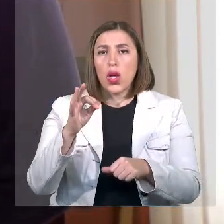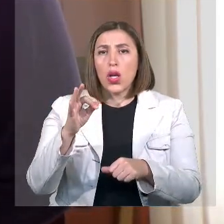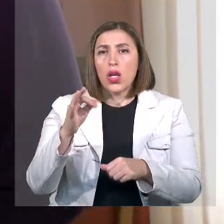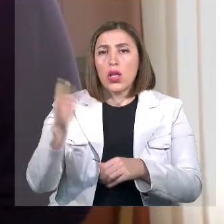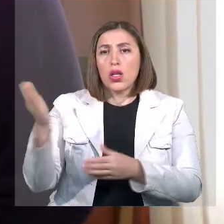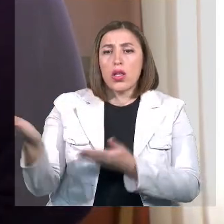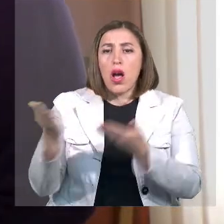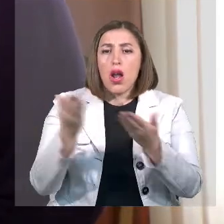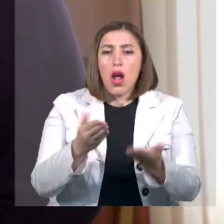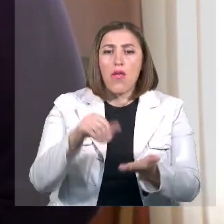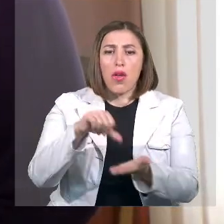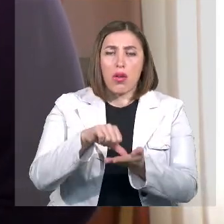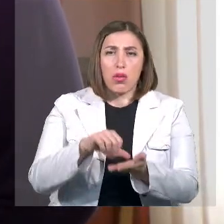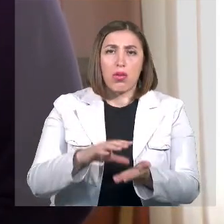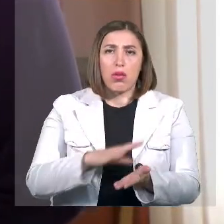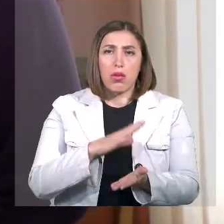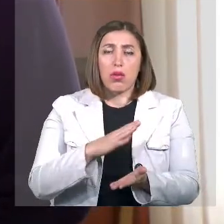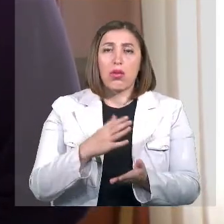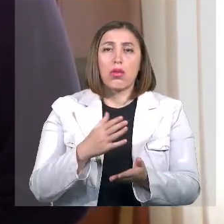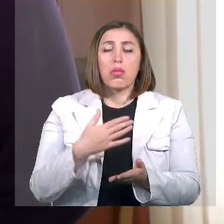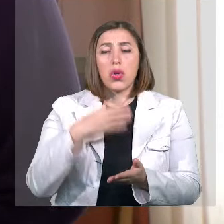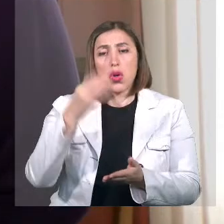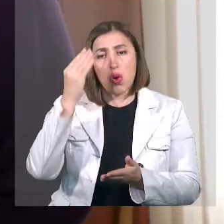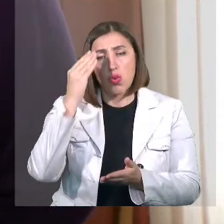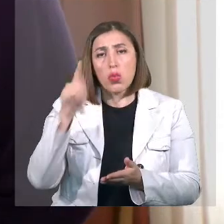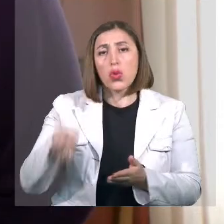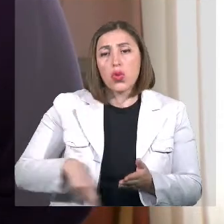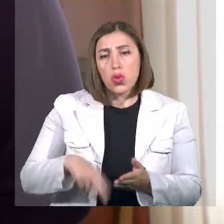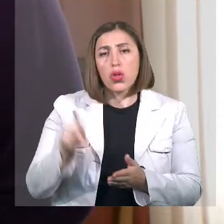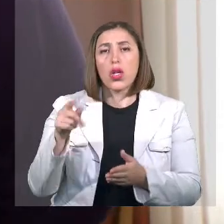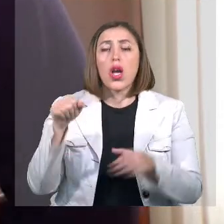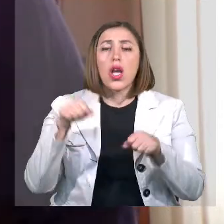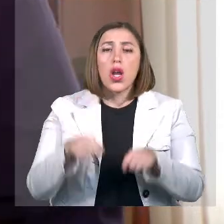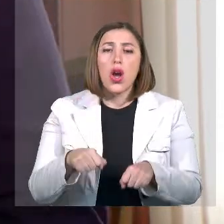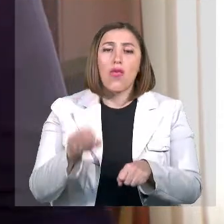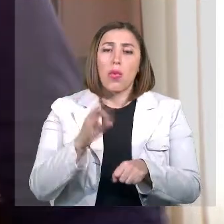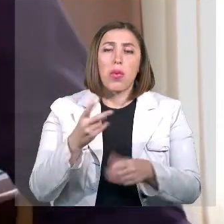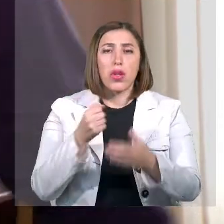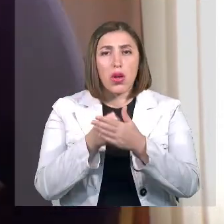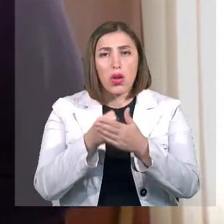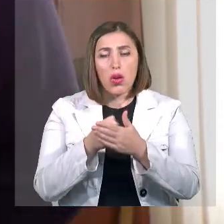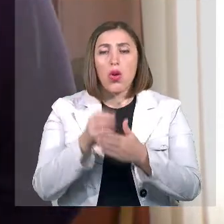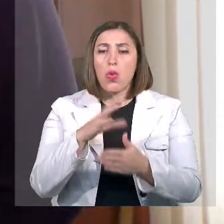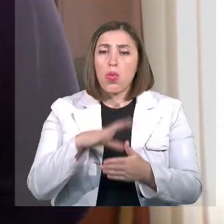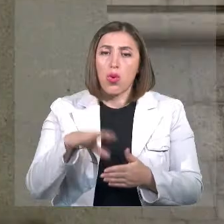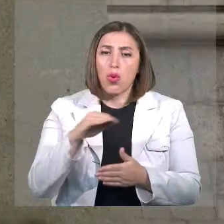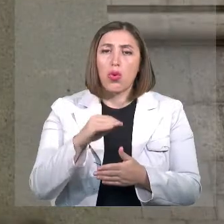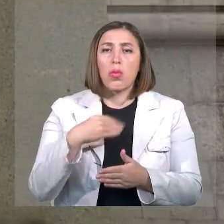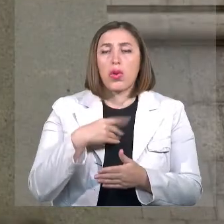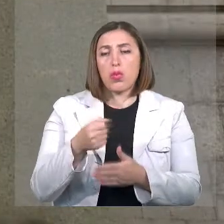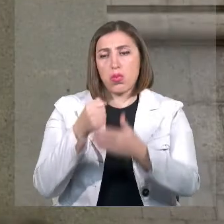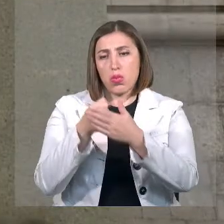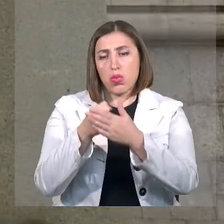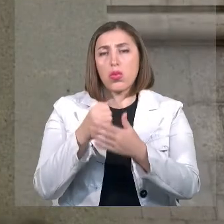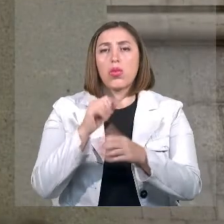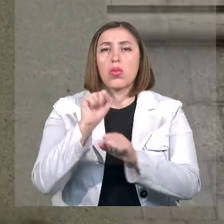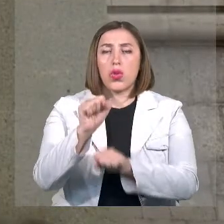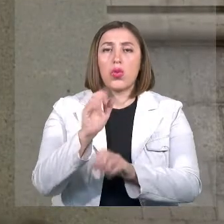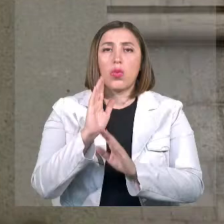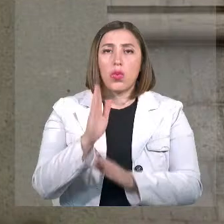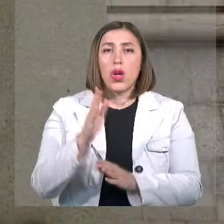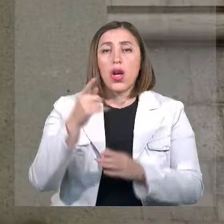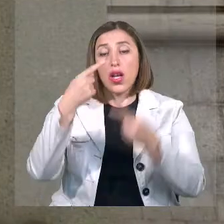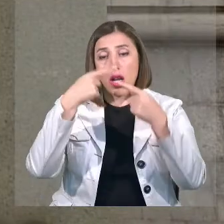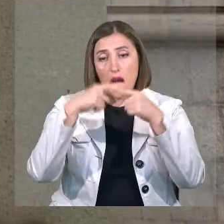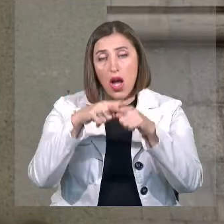որ, այո, կարծում եմ միանշանակ ռեկտորն էլ պետք է պայքարի իրավունքների համար, մենք էլ բոլորս մեր համալսարանը պաշտպանելու։ Բրյուսովի համալսարանի